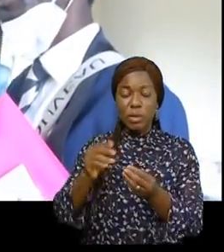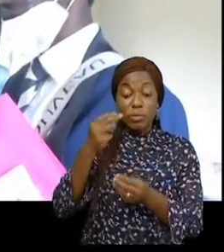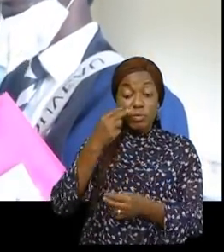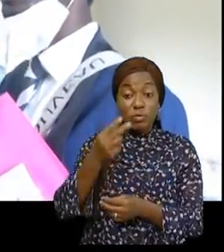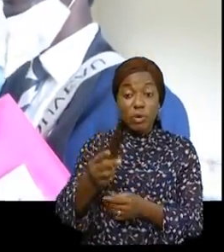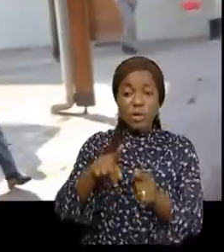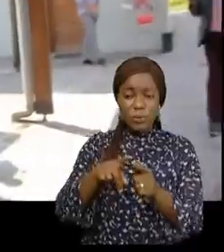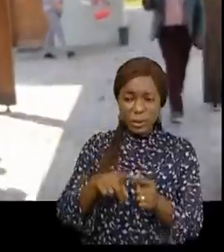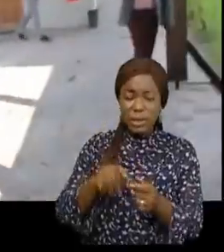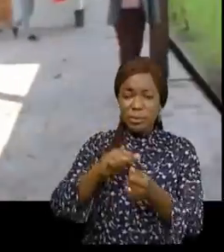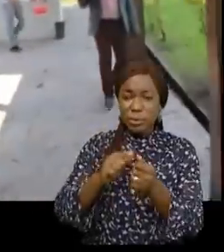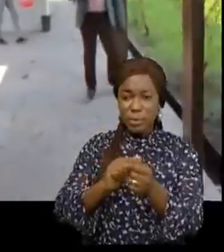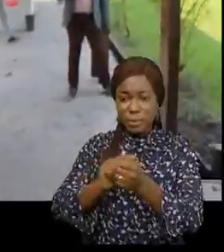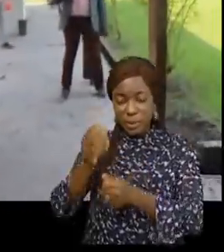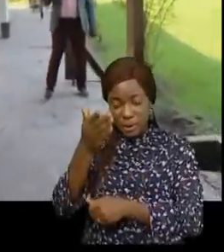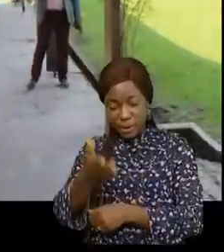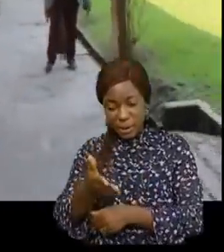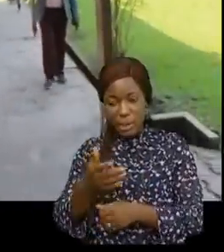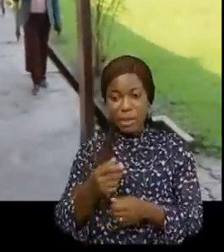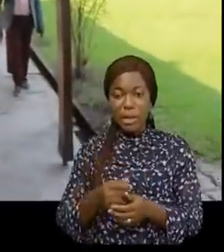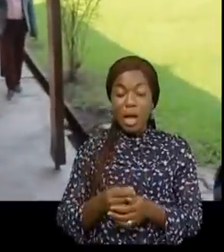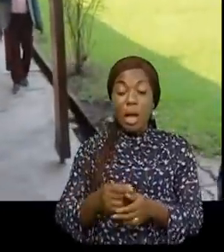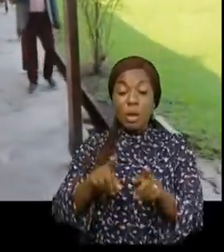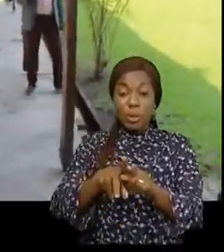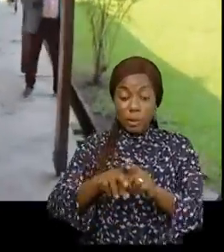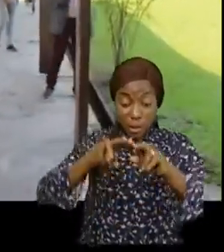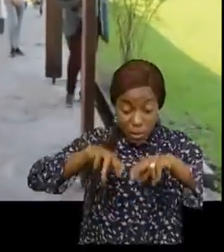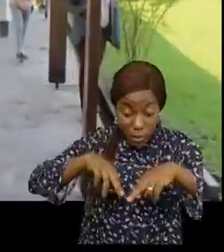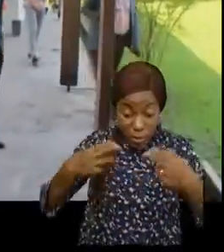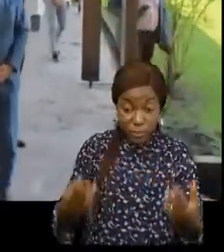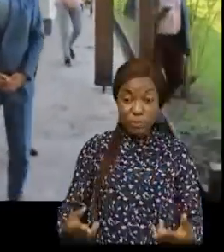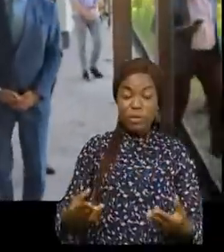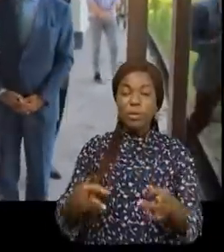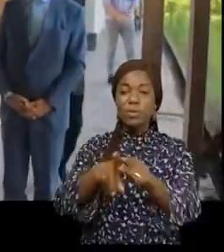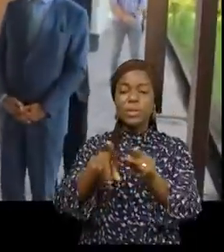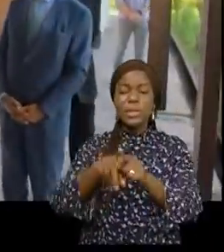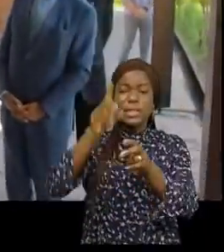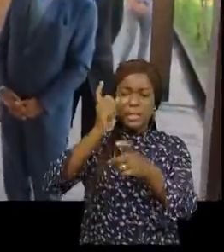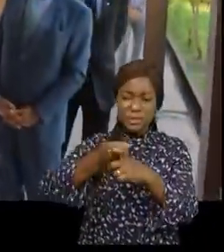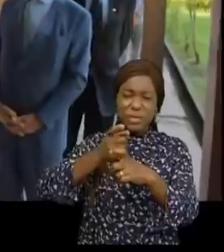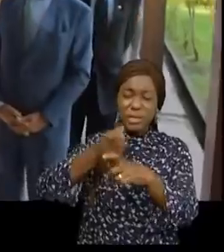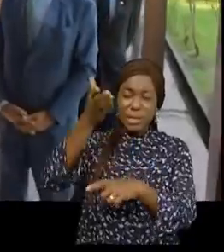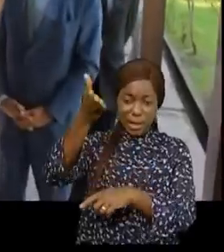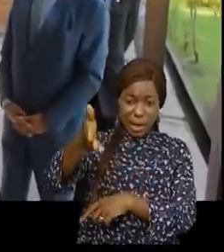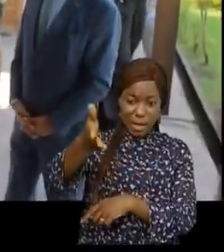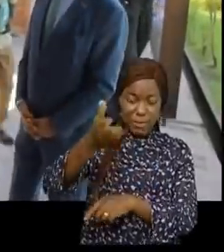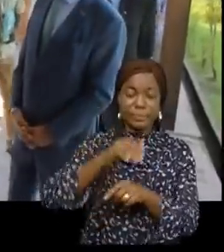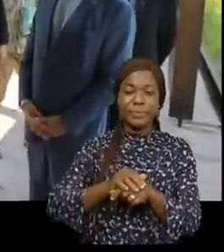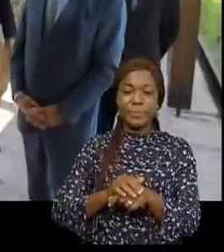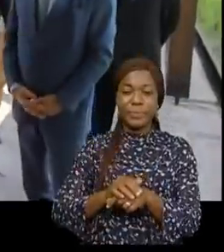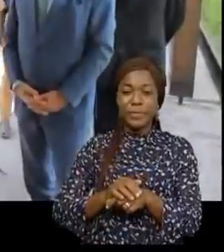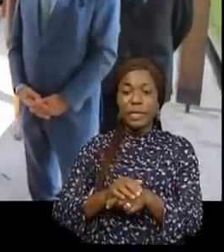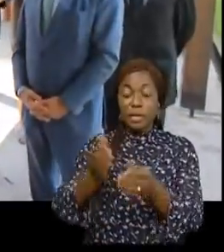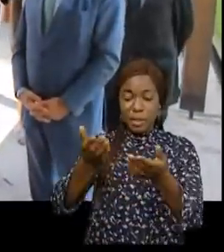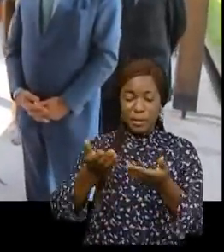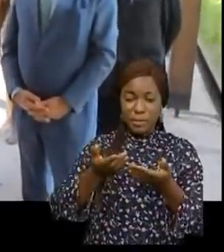des réalités de son fonctionnement, découvrir les difficultés qui ne manquent jamais et envisager une éventuelle intervention